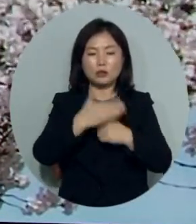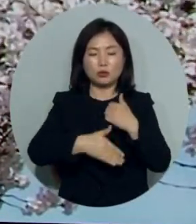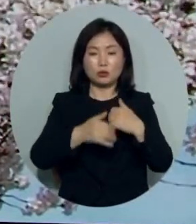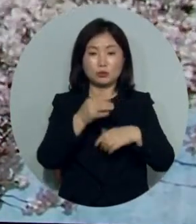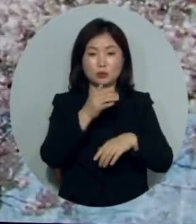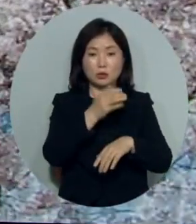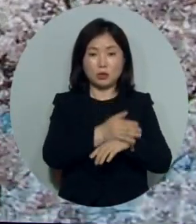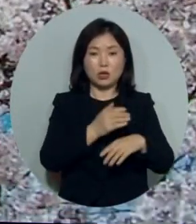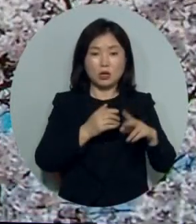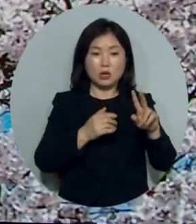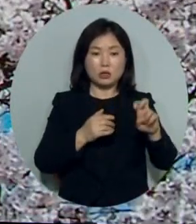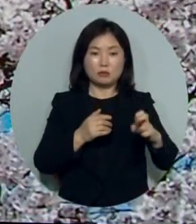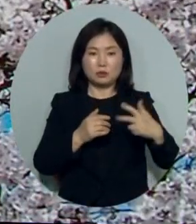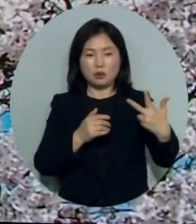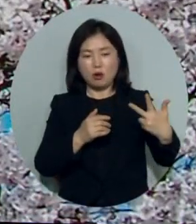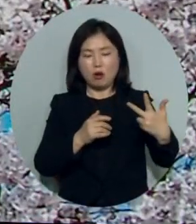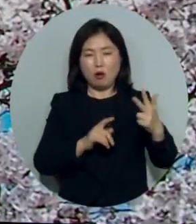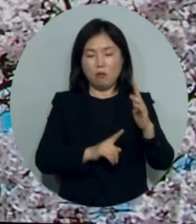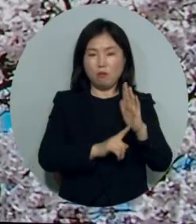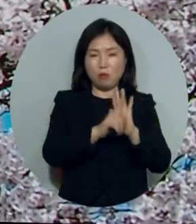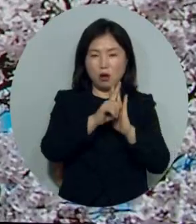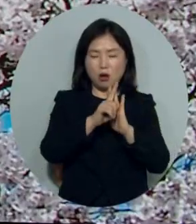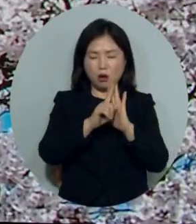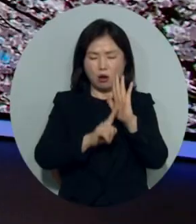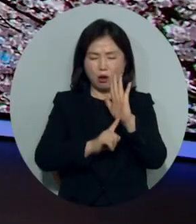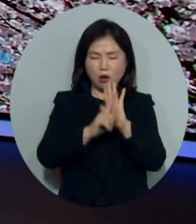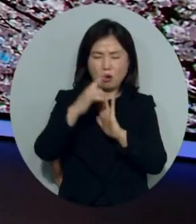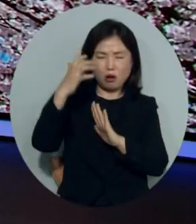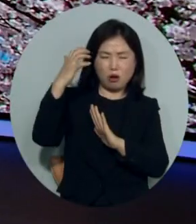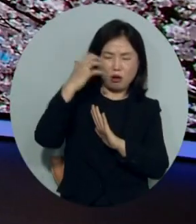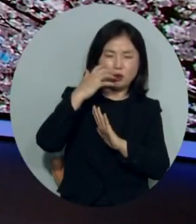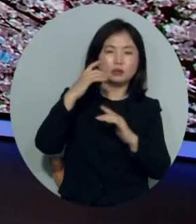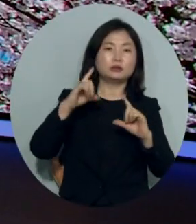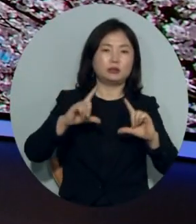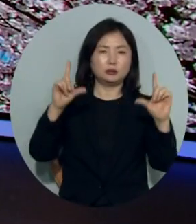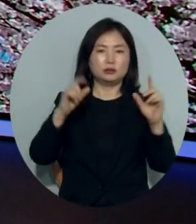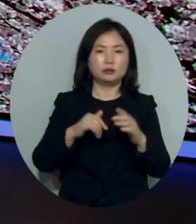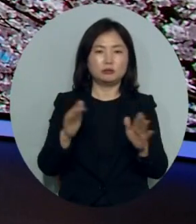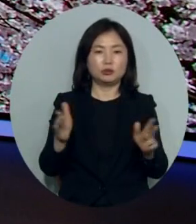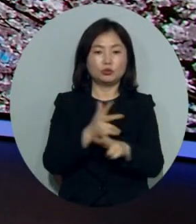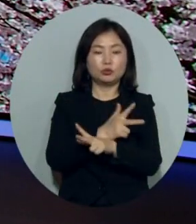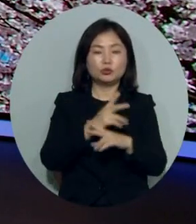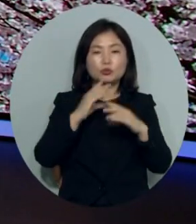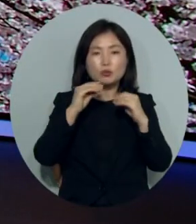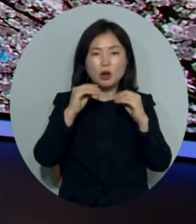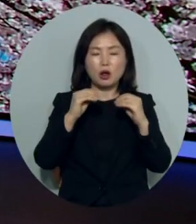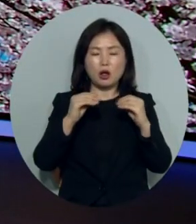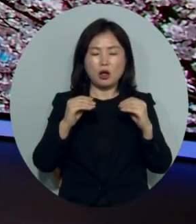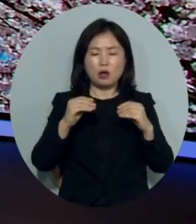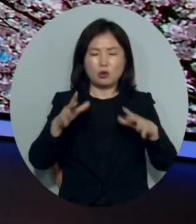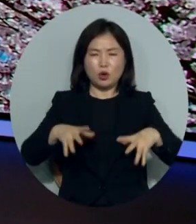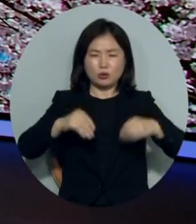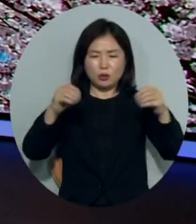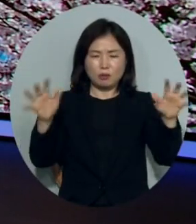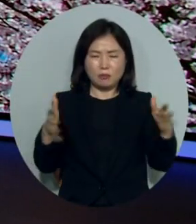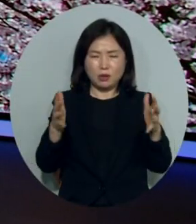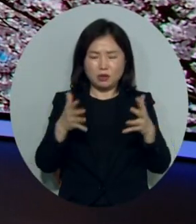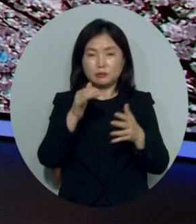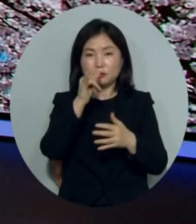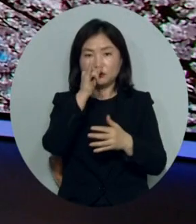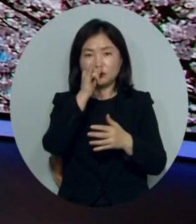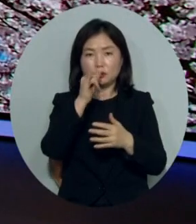최고 기온은 27도 가까이 오르며 고온 현상을 보이겠습니다. 이번 주말에도 건조함 속 바람이 강하게